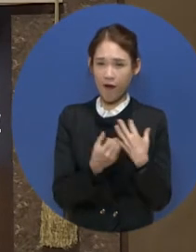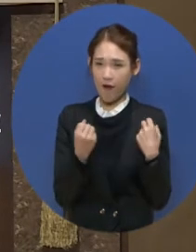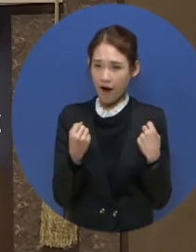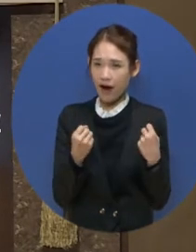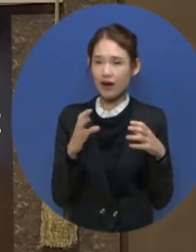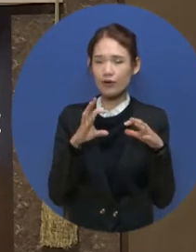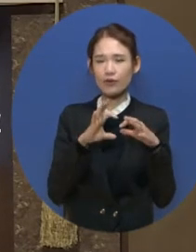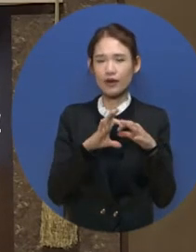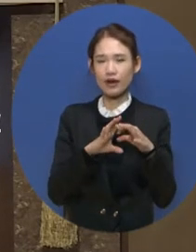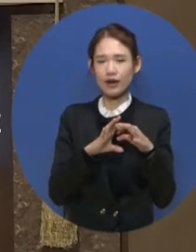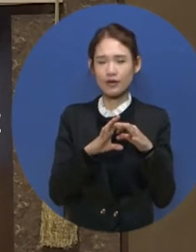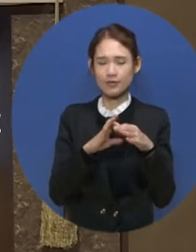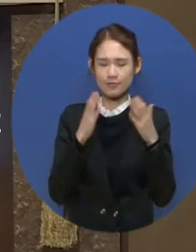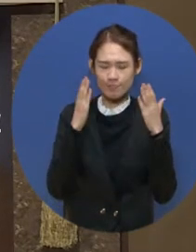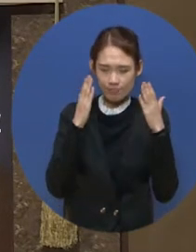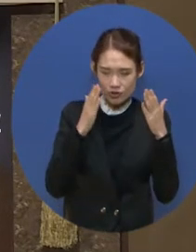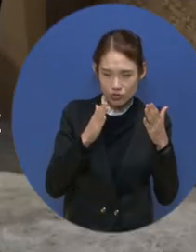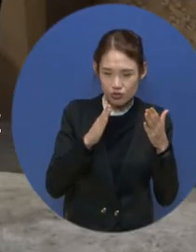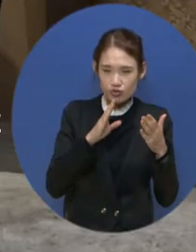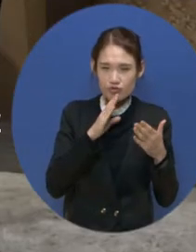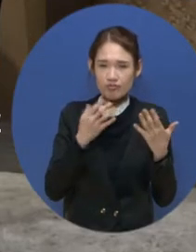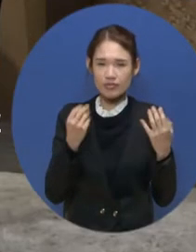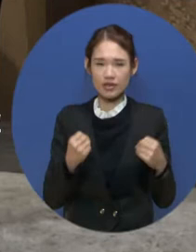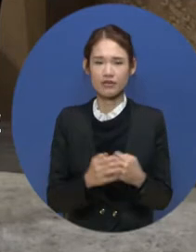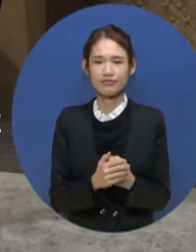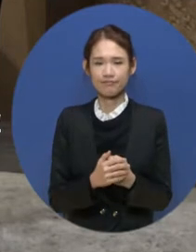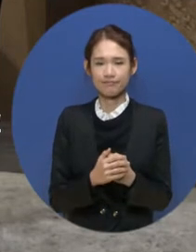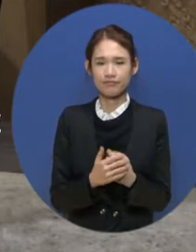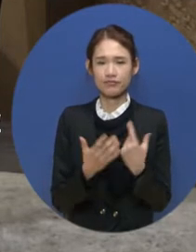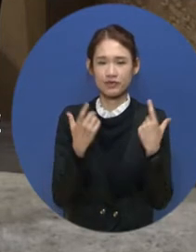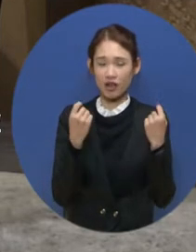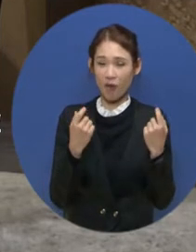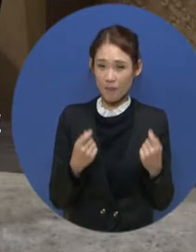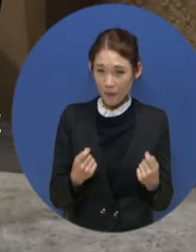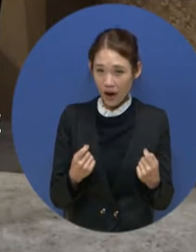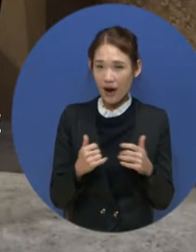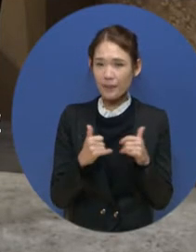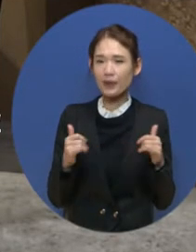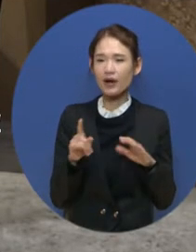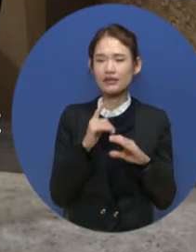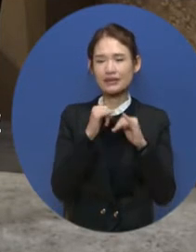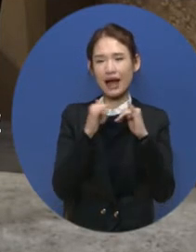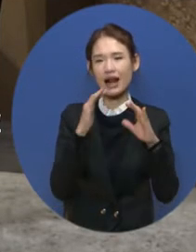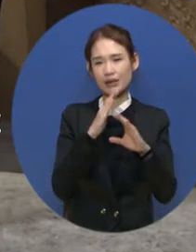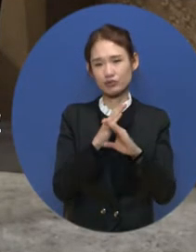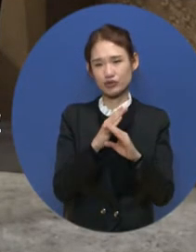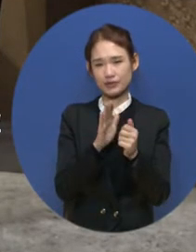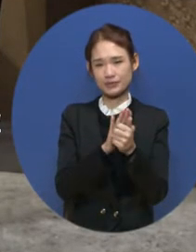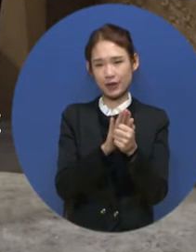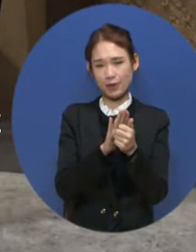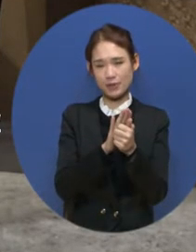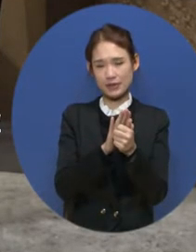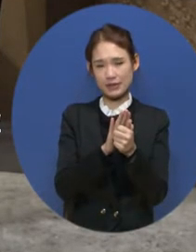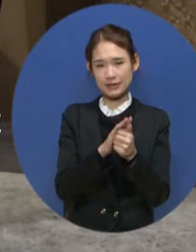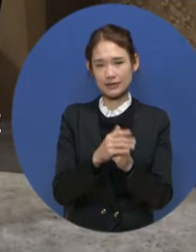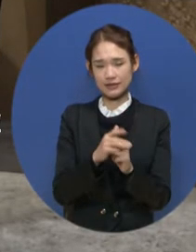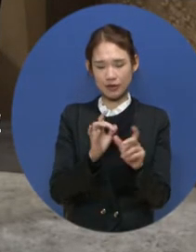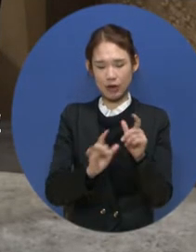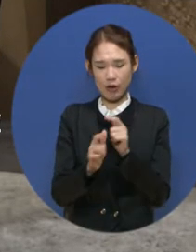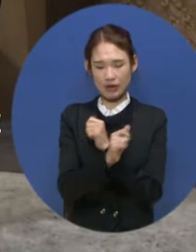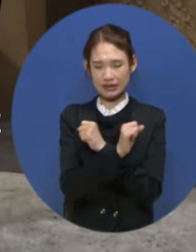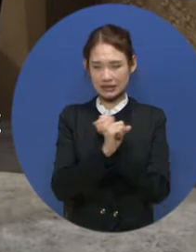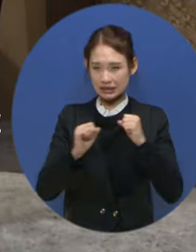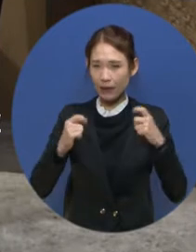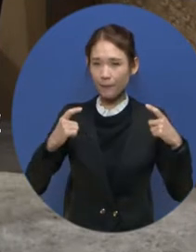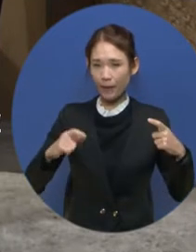부분들이 굉장히 좀 이식으로 오르고 있거든요 그래서 그러한 것들이 이제 사람중심 서비스의 큰 카테고리에 들어가고